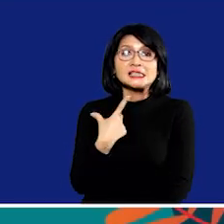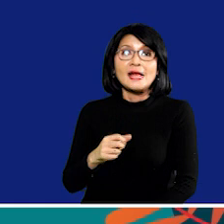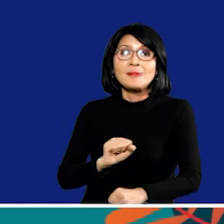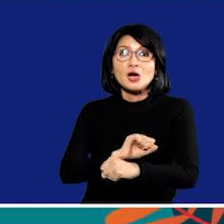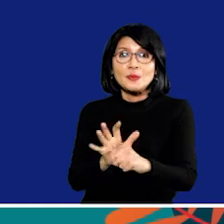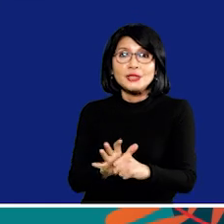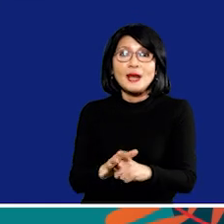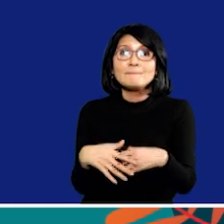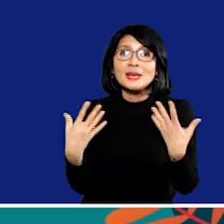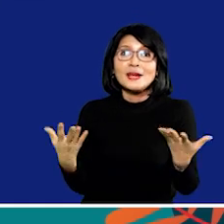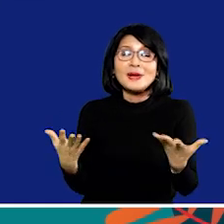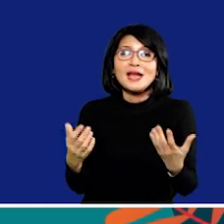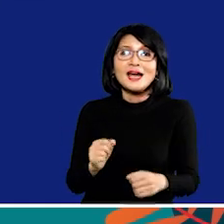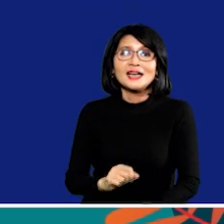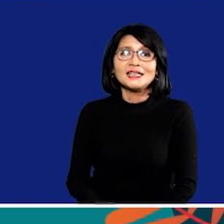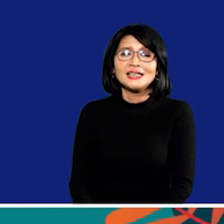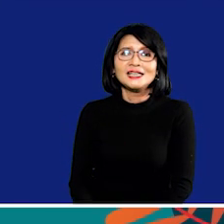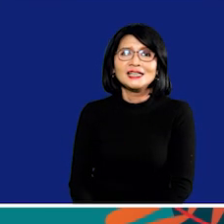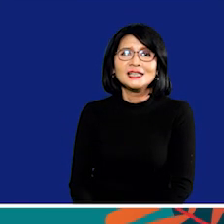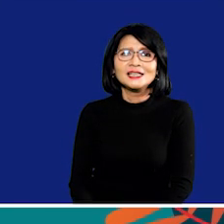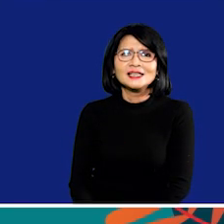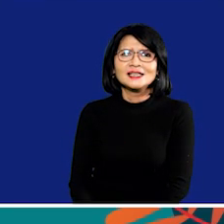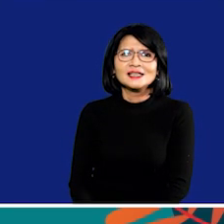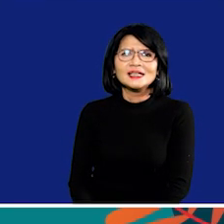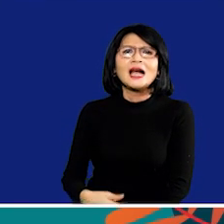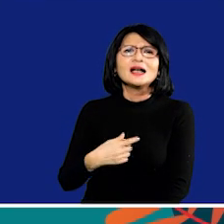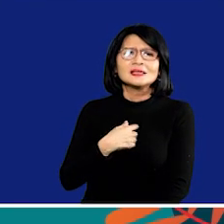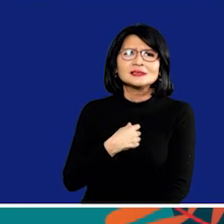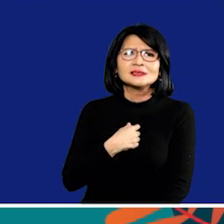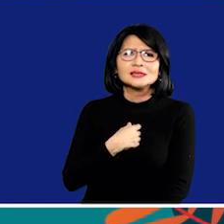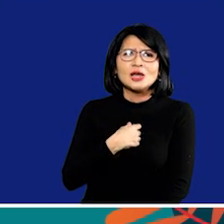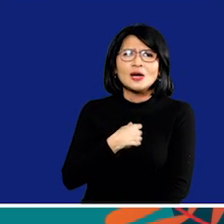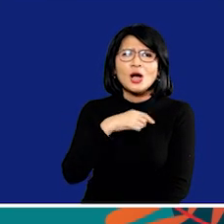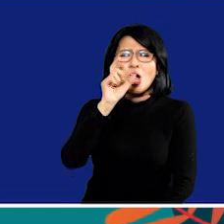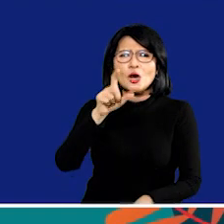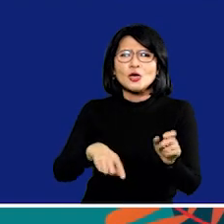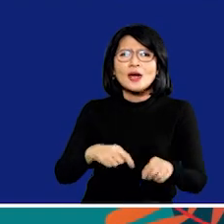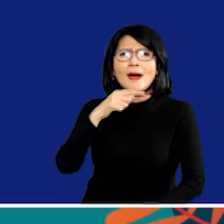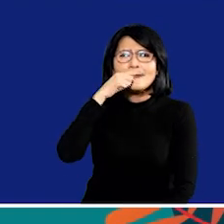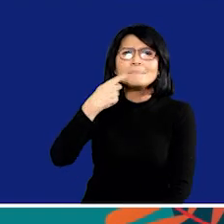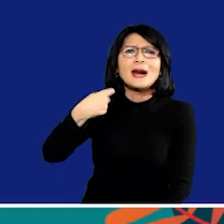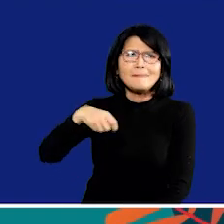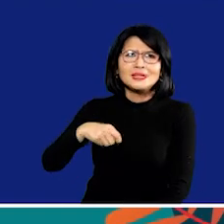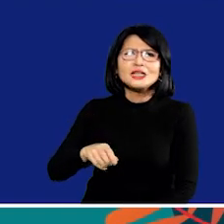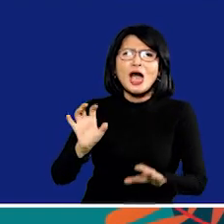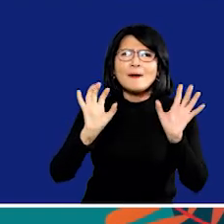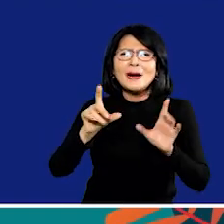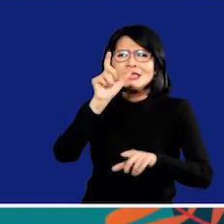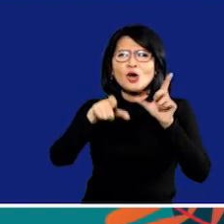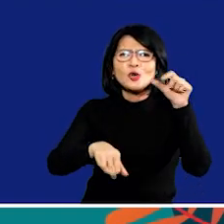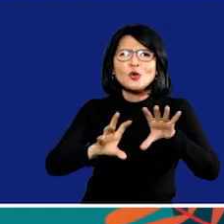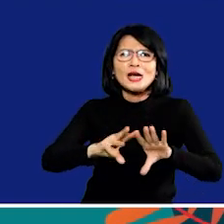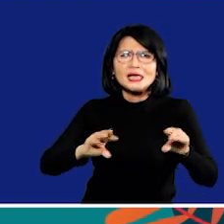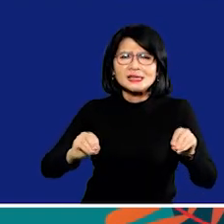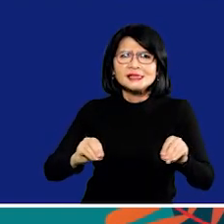selama pandemi COVID-19, Pak? Bukan cuma Ria yang bosan di rumah. Mas Menteri sama banyak sekali